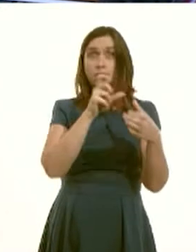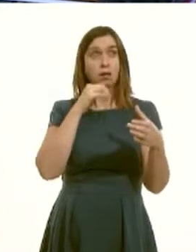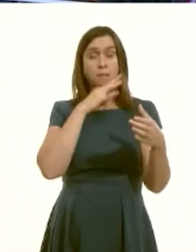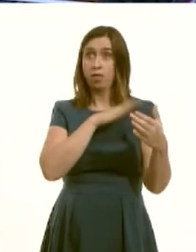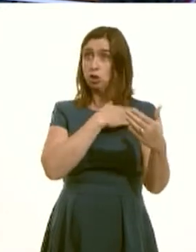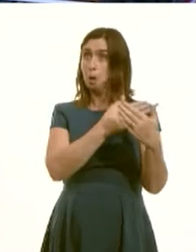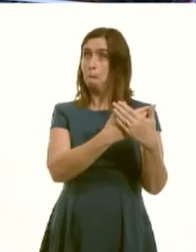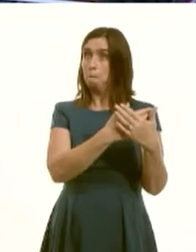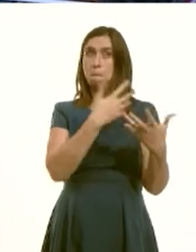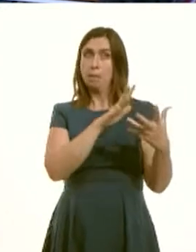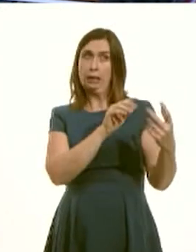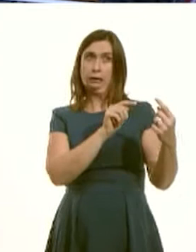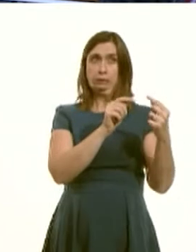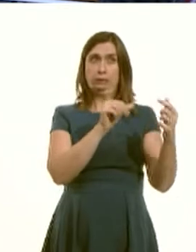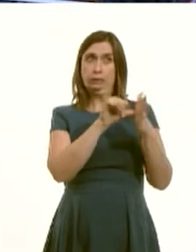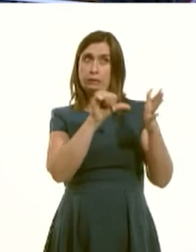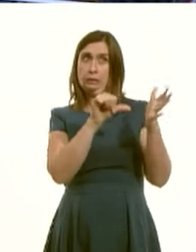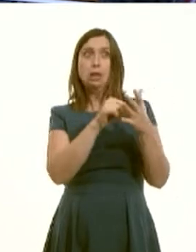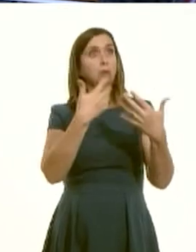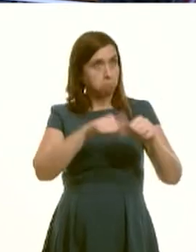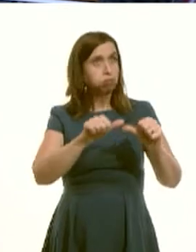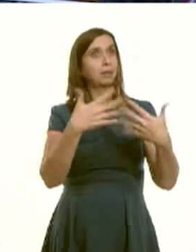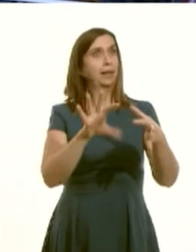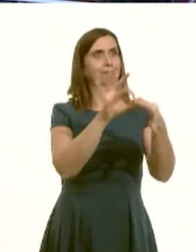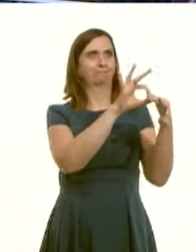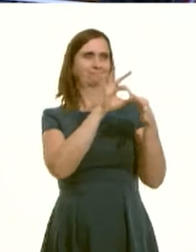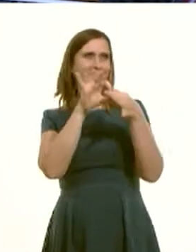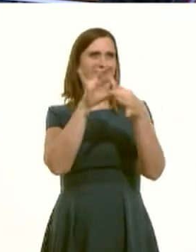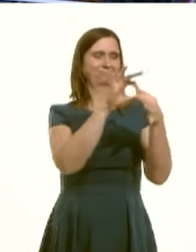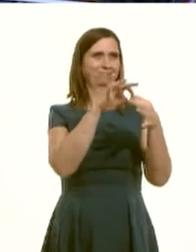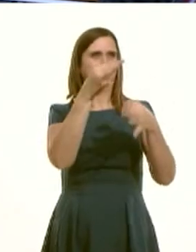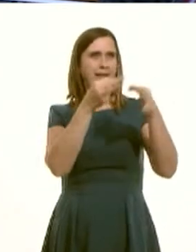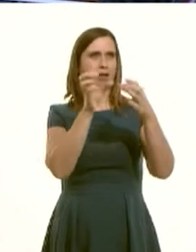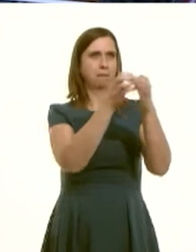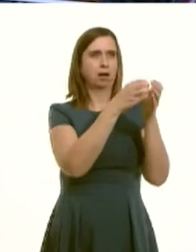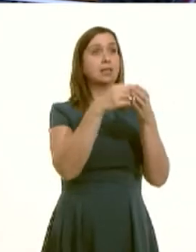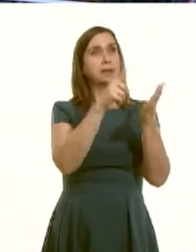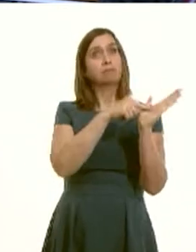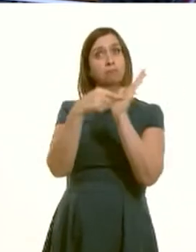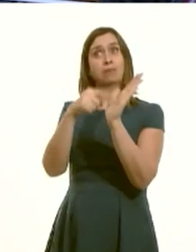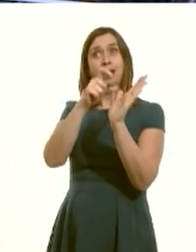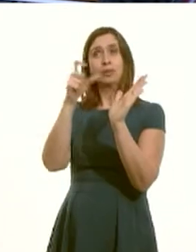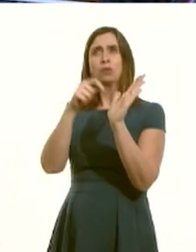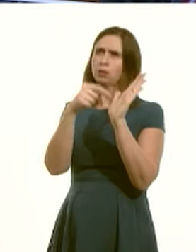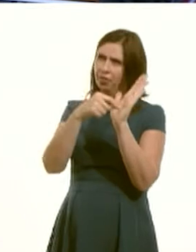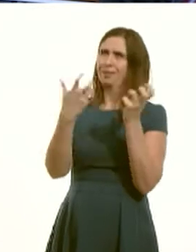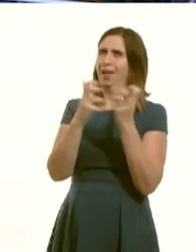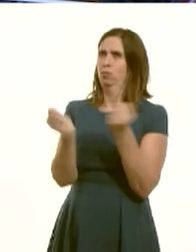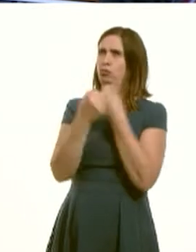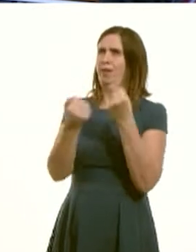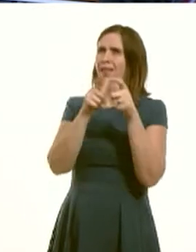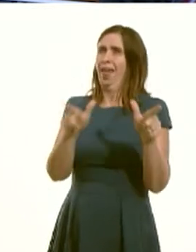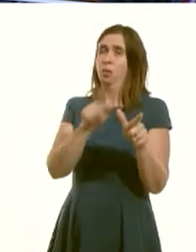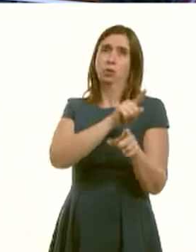rhoi argymhellion o flaen cyngor Sir Gar er mwyn cryfhau'r iaith mewn ardal sydd yn hollbwysig i ddyfodol yr iaith. So,